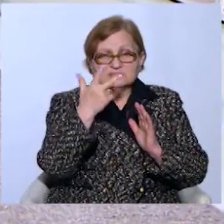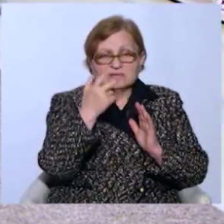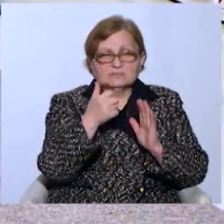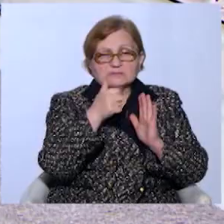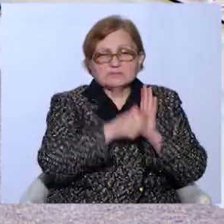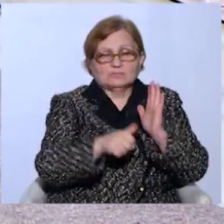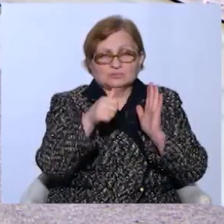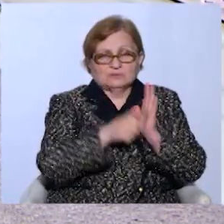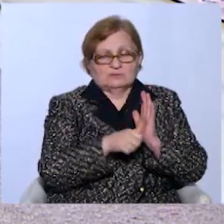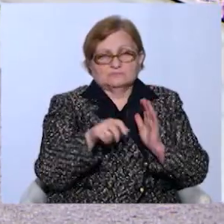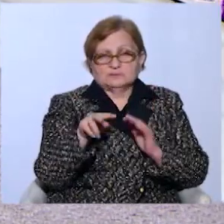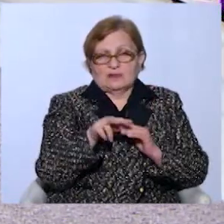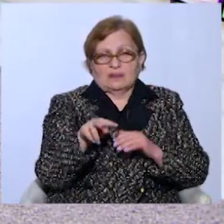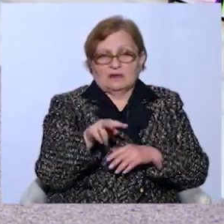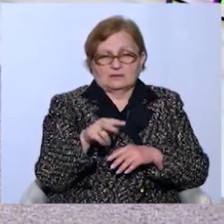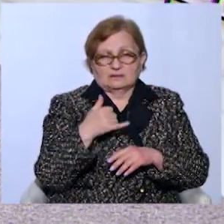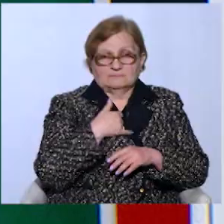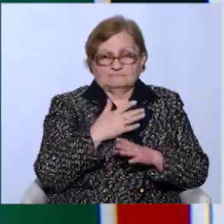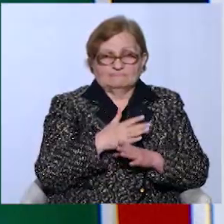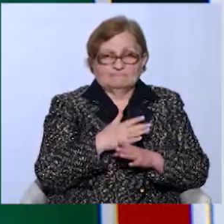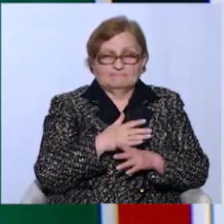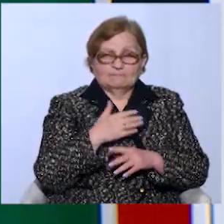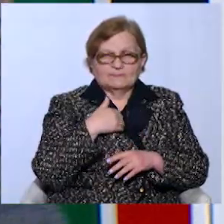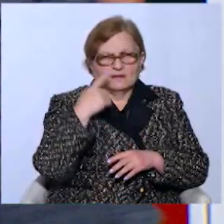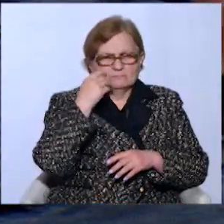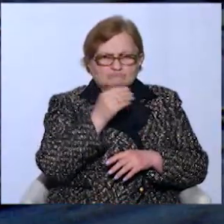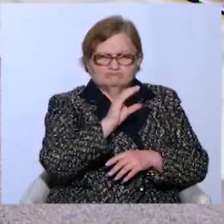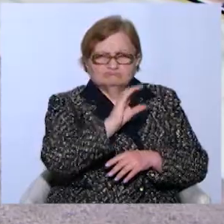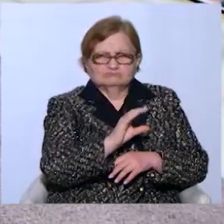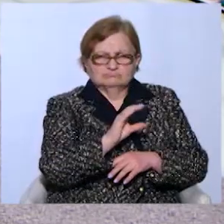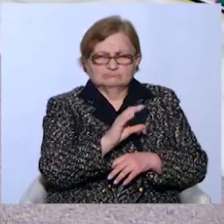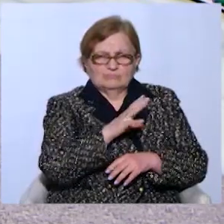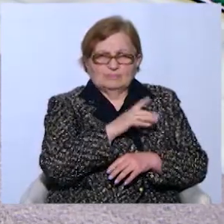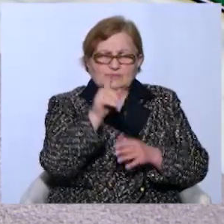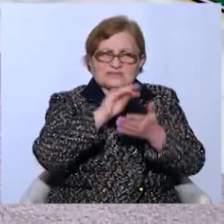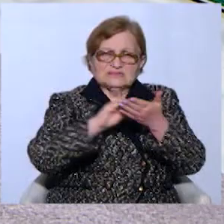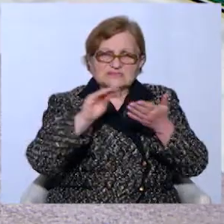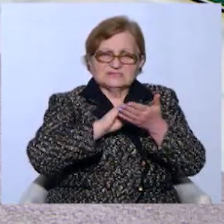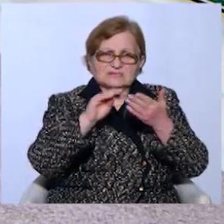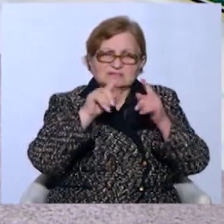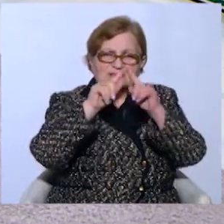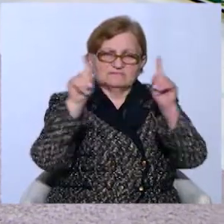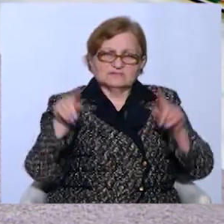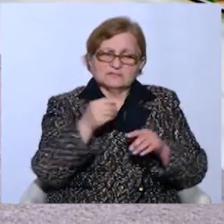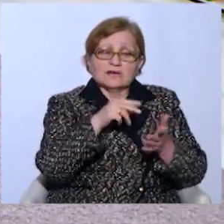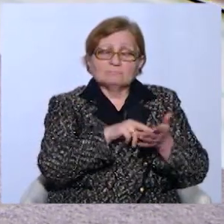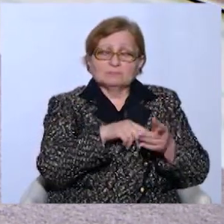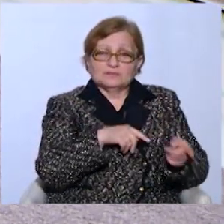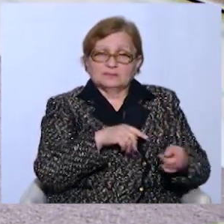366 ლარი. კარგით, მოდი ამ თანხას მე ახლა აი აქ დაფაზე დავწერ ამ რაოდენობას